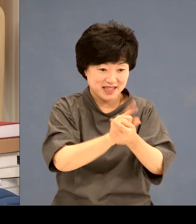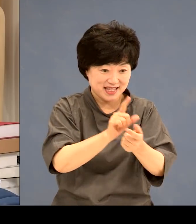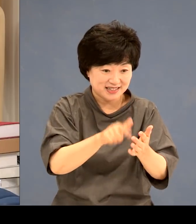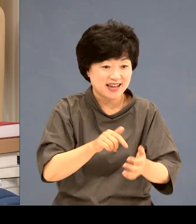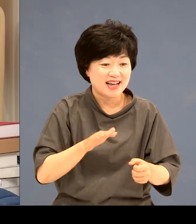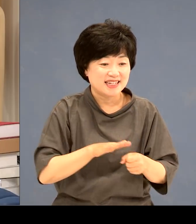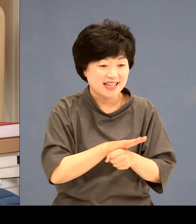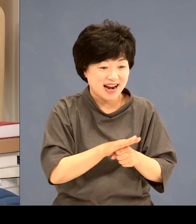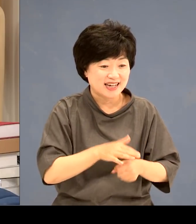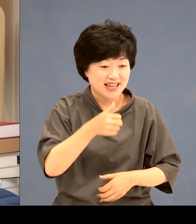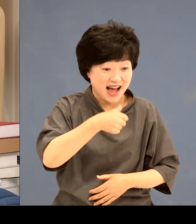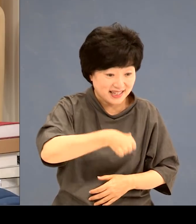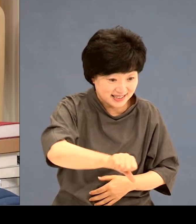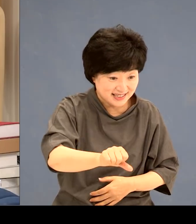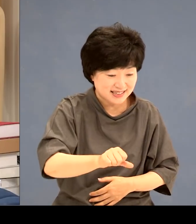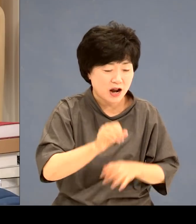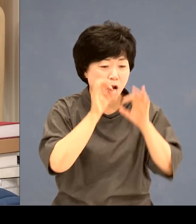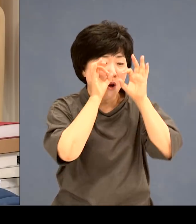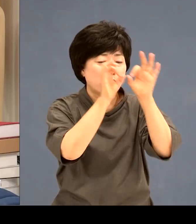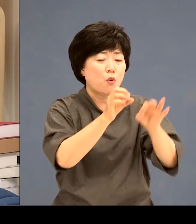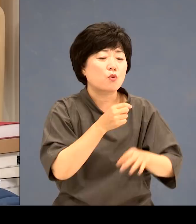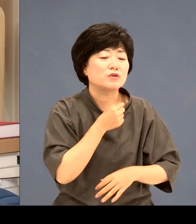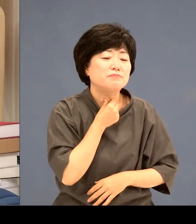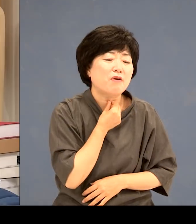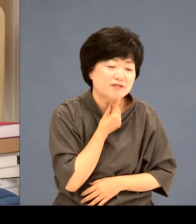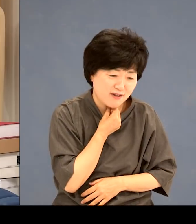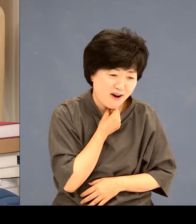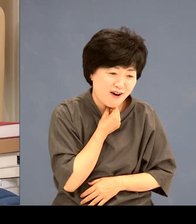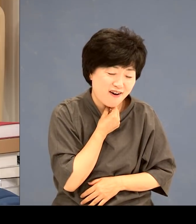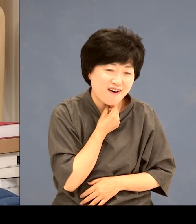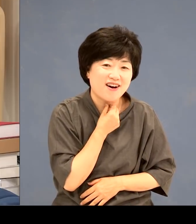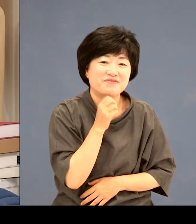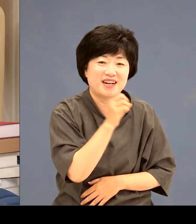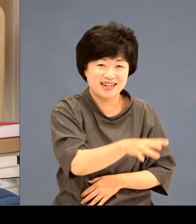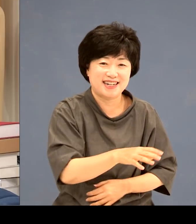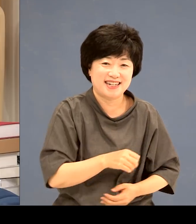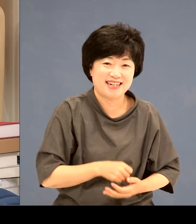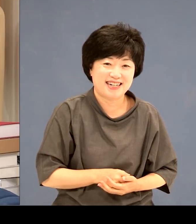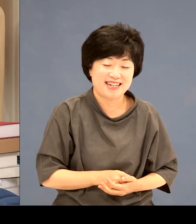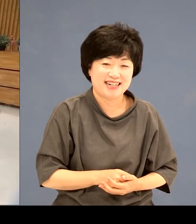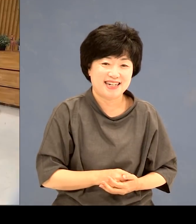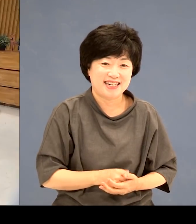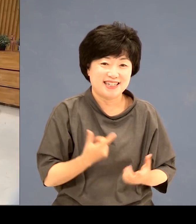이야기를 하냐면 사랑하는 아들 보고 싶었어